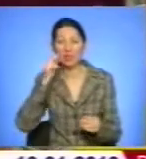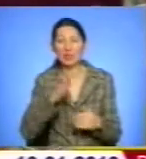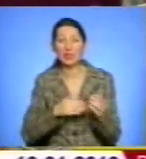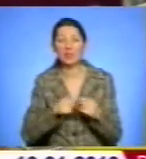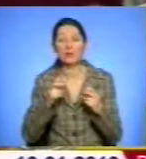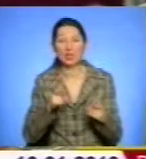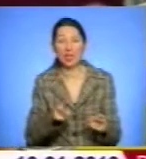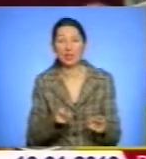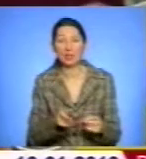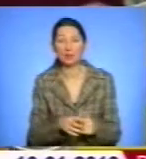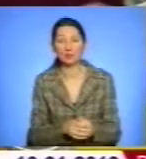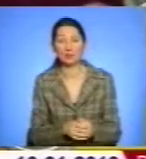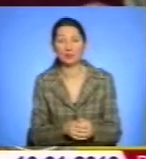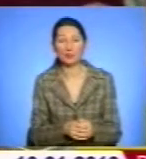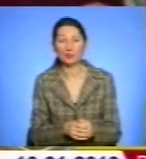спеціаліста.